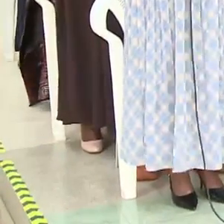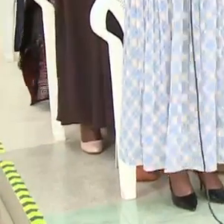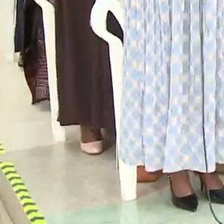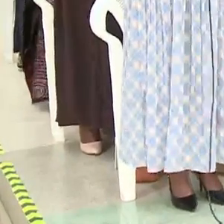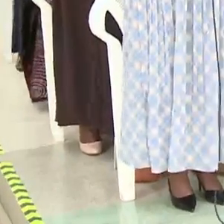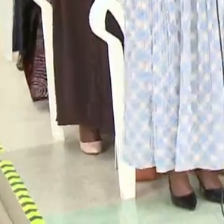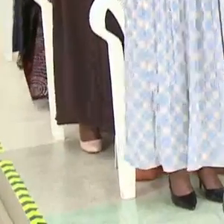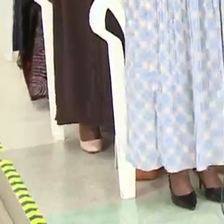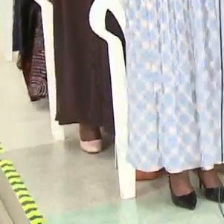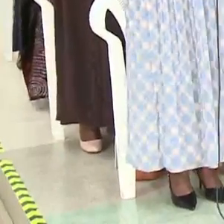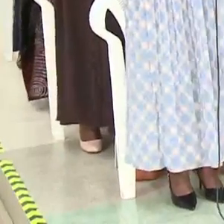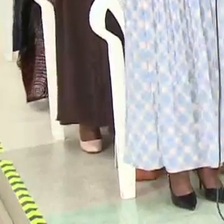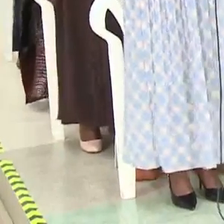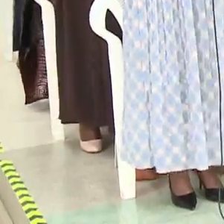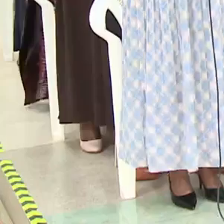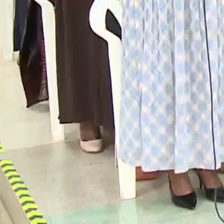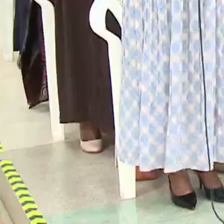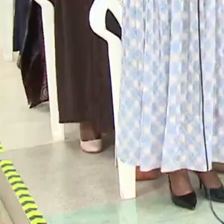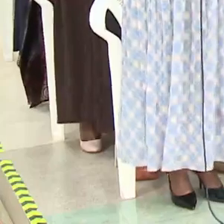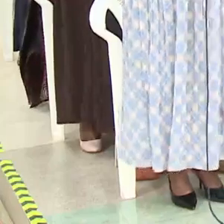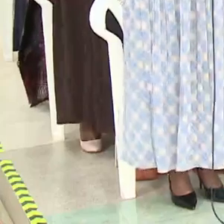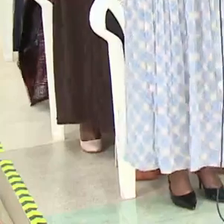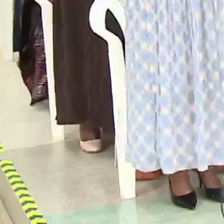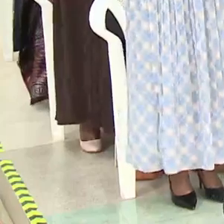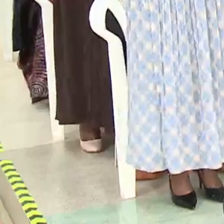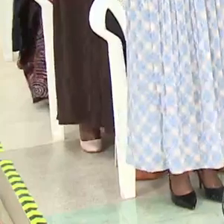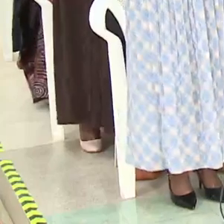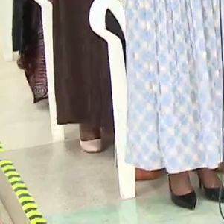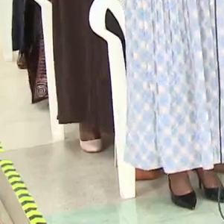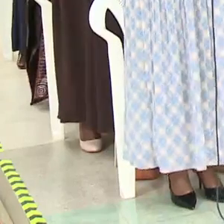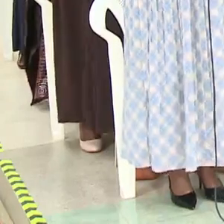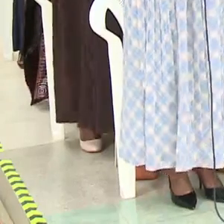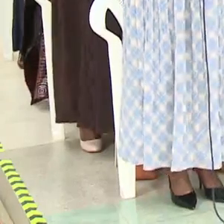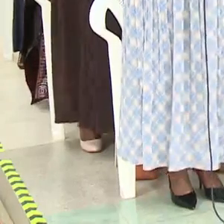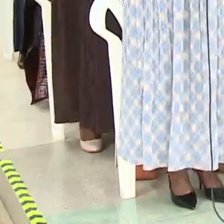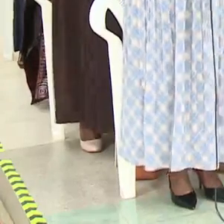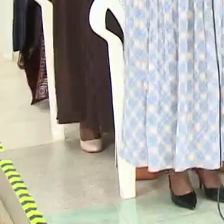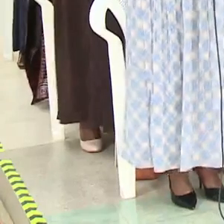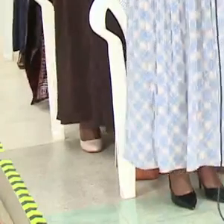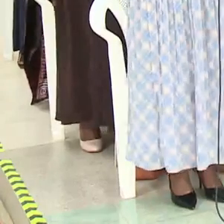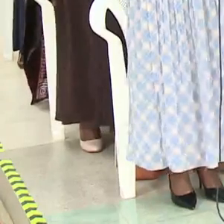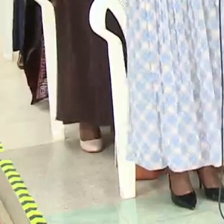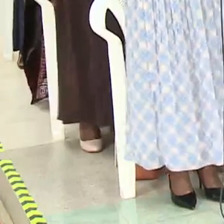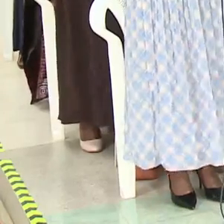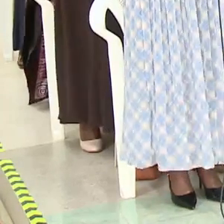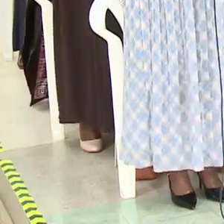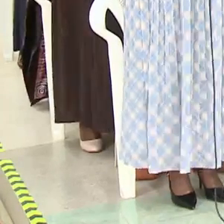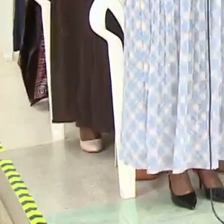Sifu bwana daima moyo wangu